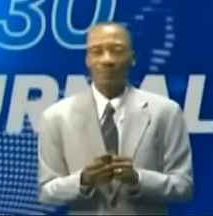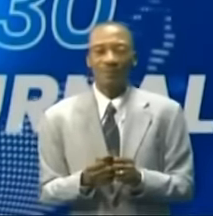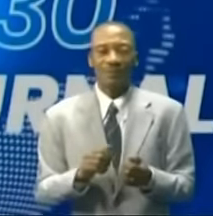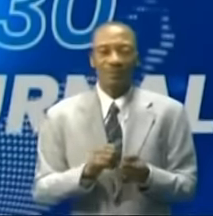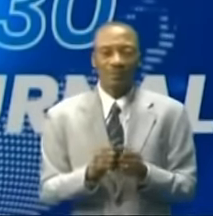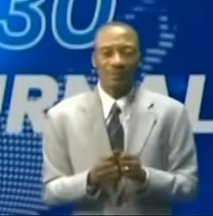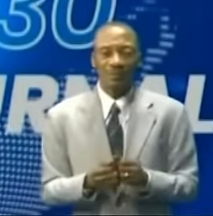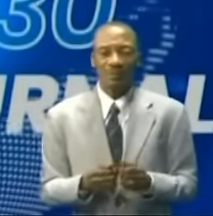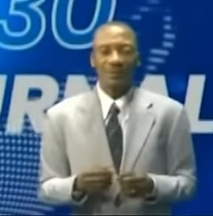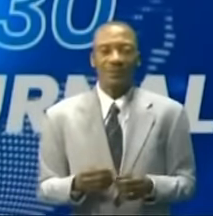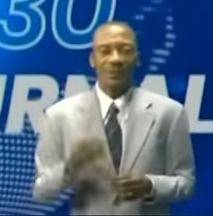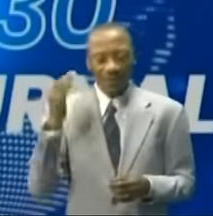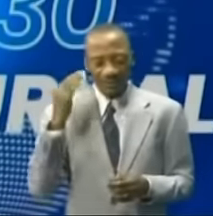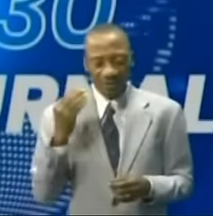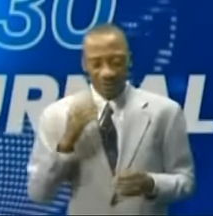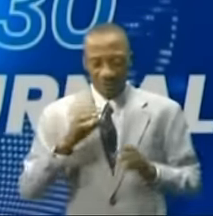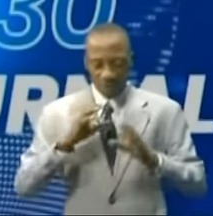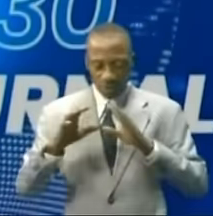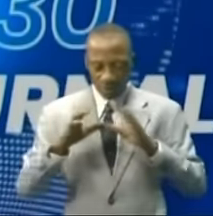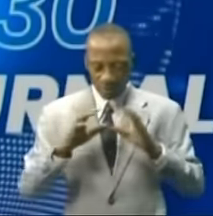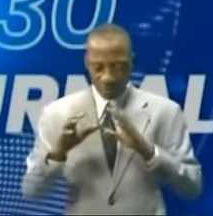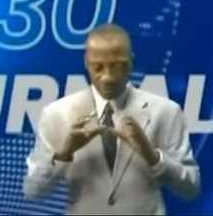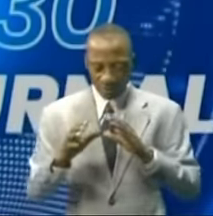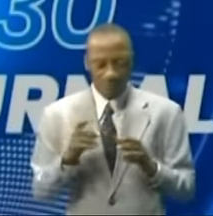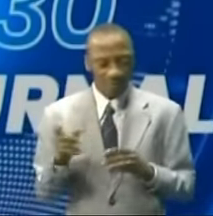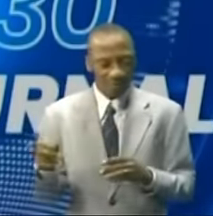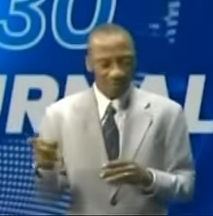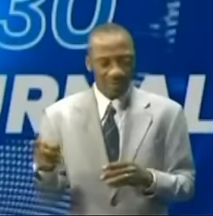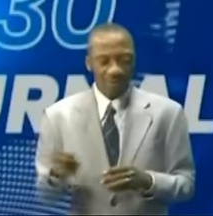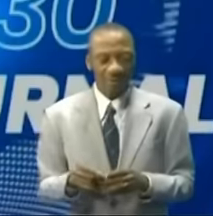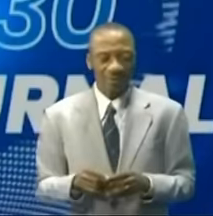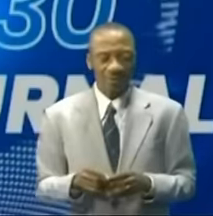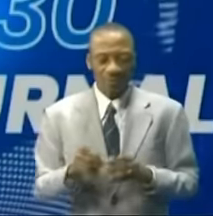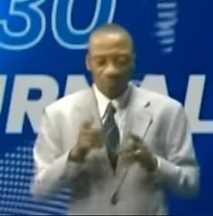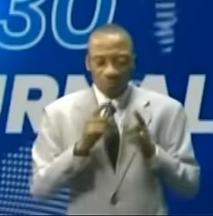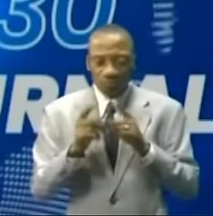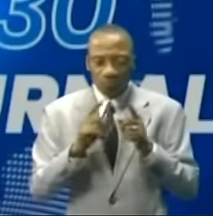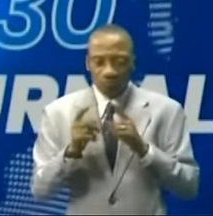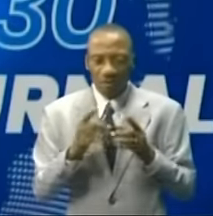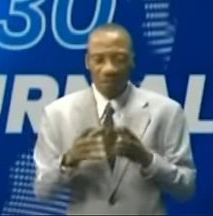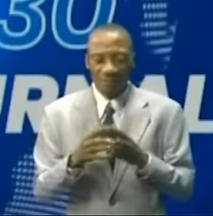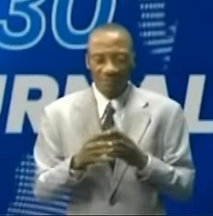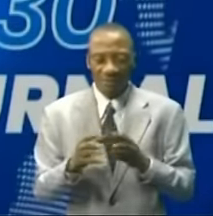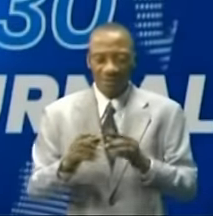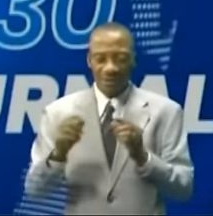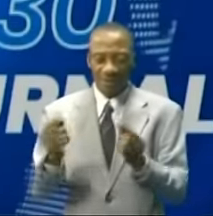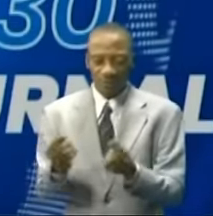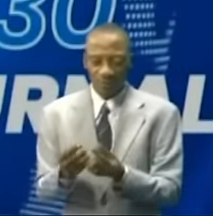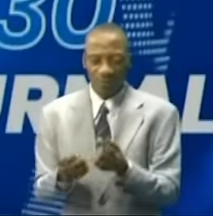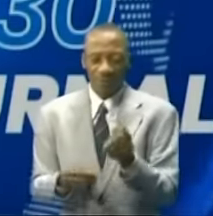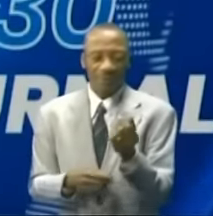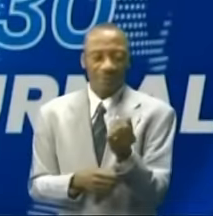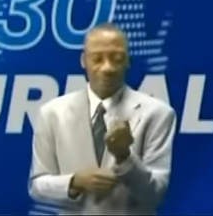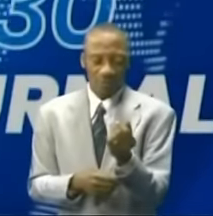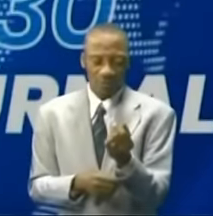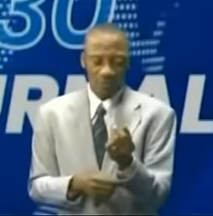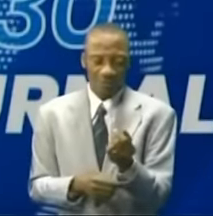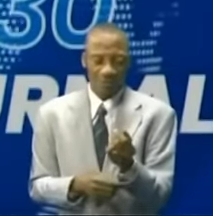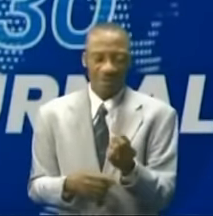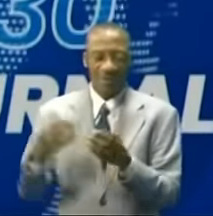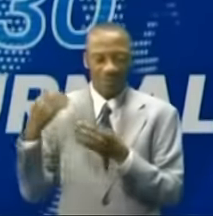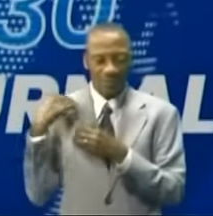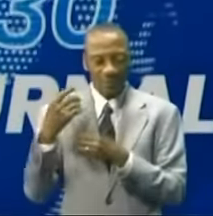Le ministre de la Communication, Patrick Muyaya, et la directrice générale de la RTNC, Sylvie Elengue, ont échangé avec